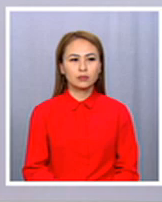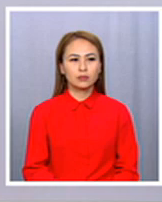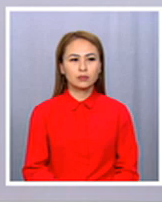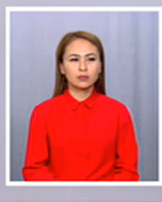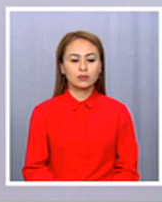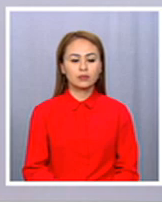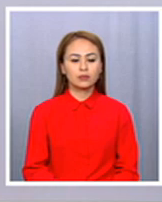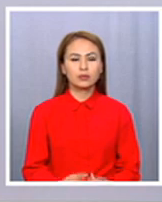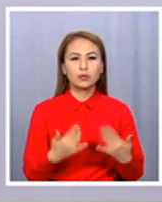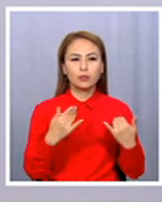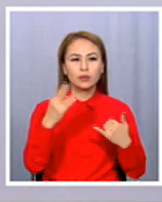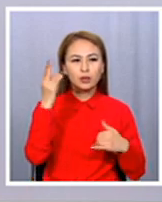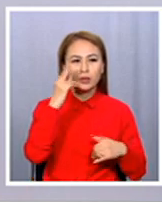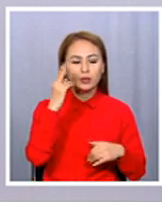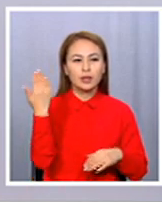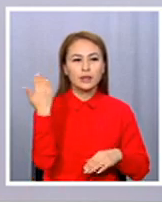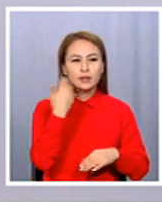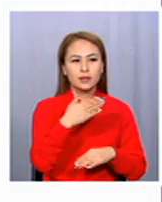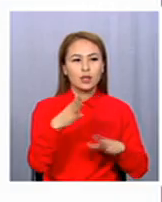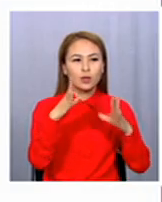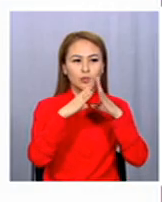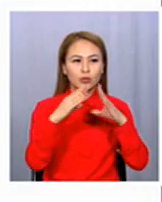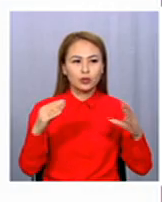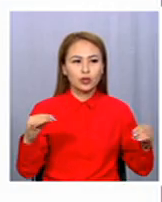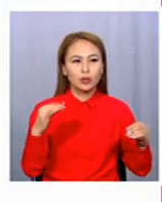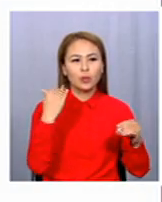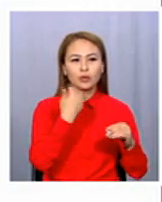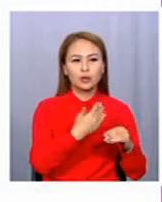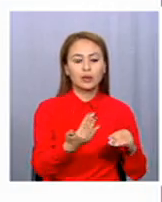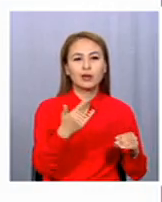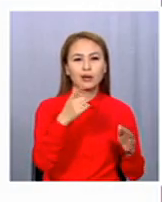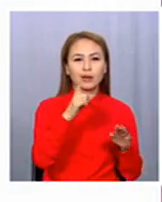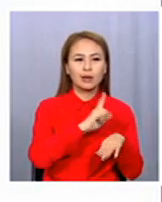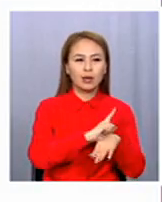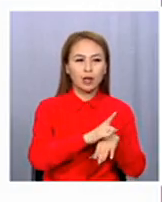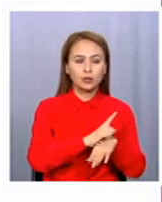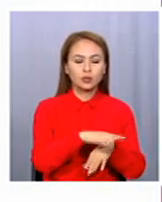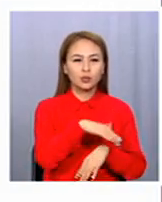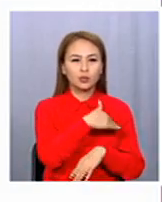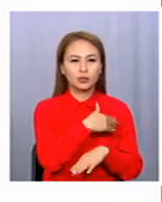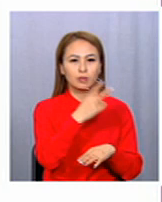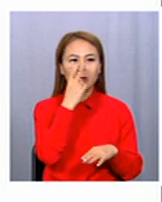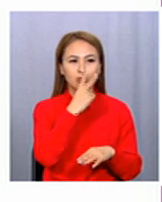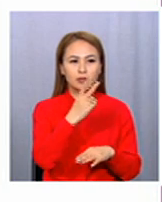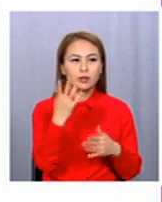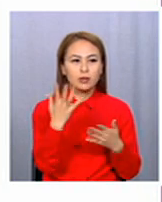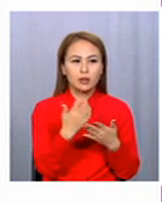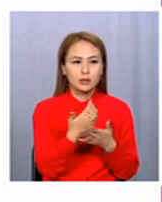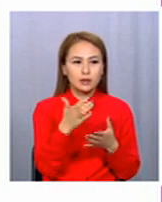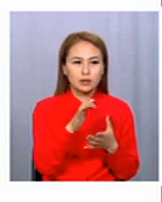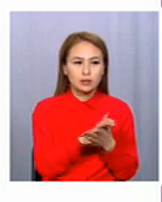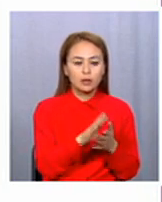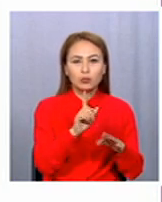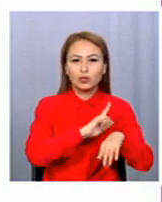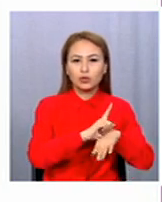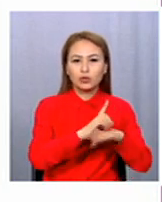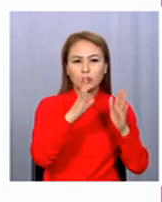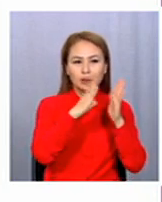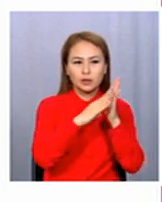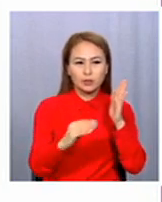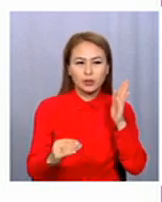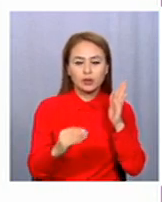Бүгінгі сабақта сіз бұрыш және оның градустық өлшемі ұғымдарымен танысасыз, бұрыштарды